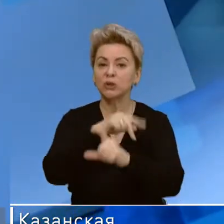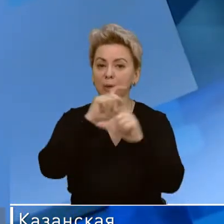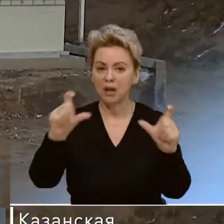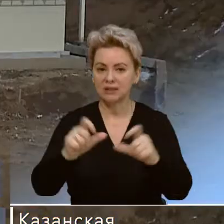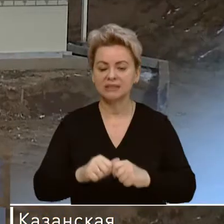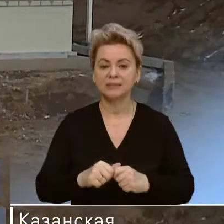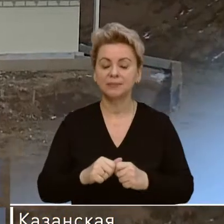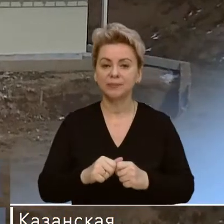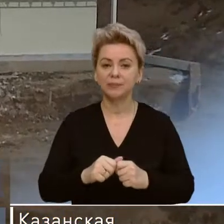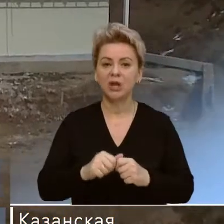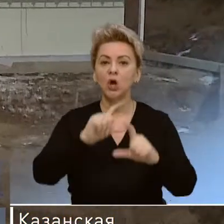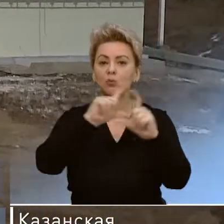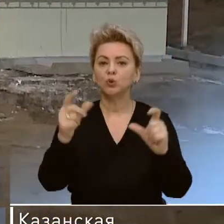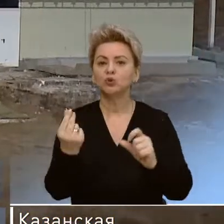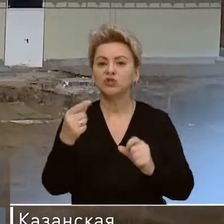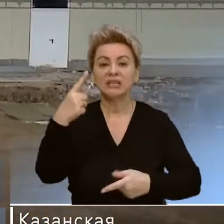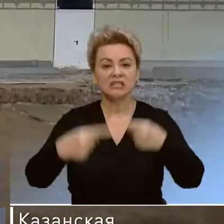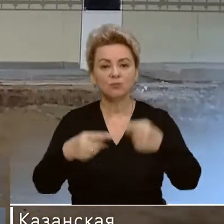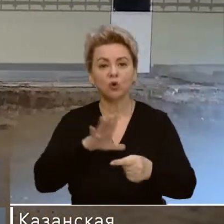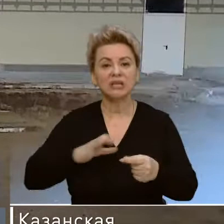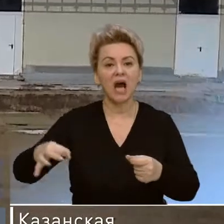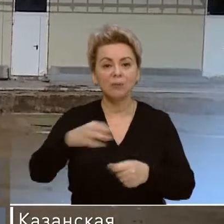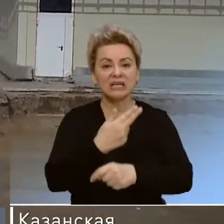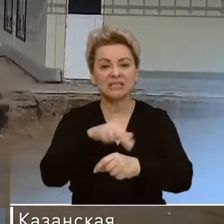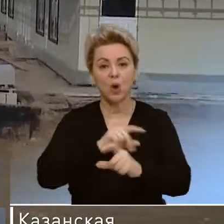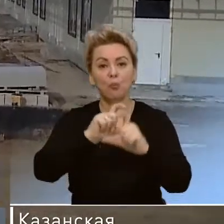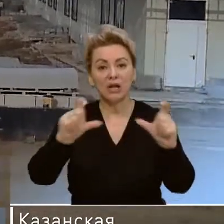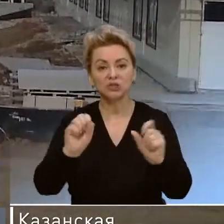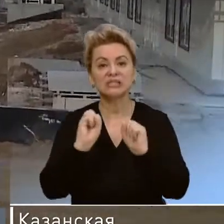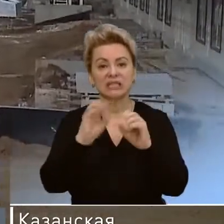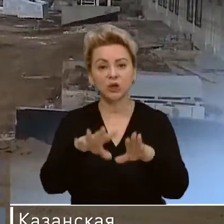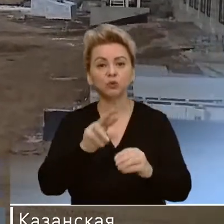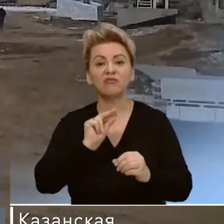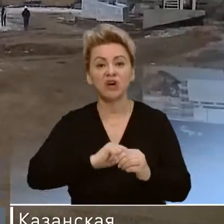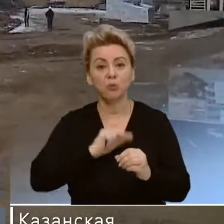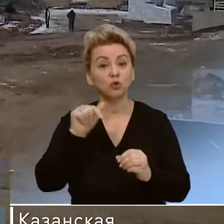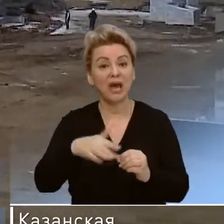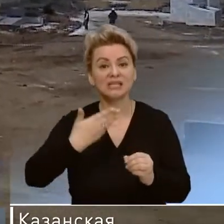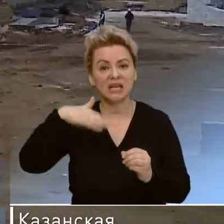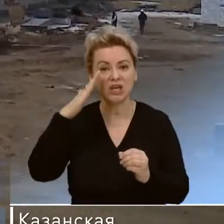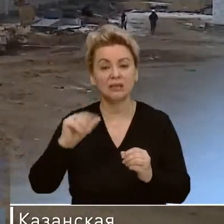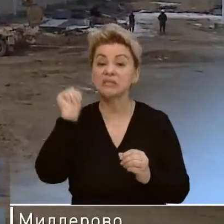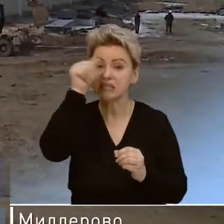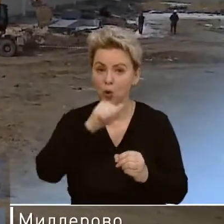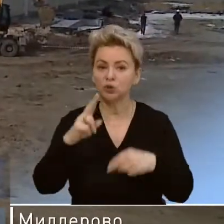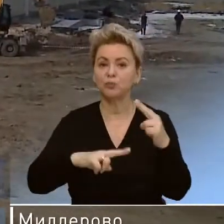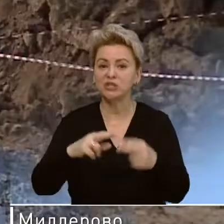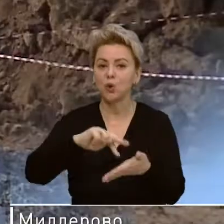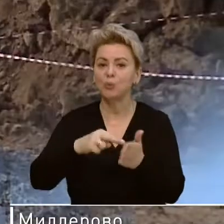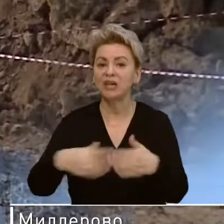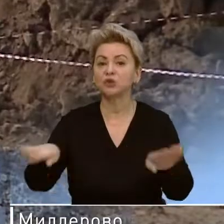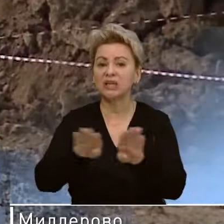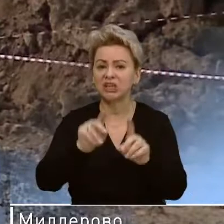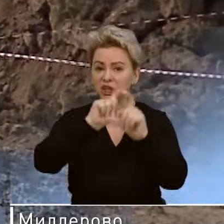больницы. Бюджетные споры вызвала областная инфекционка. Сдадут в эксплуатацию ее уже этим летом, всего за год. Хотя по плану